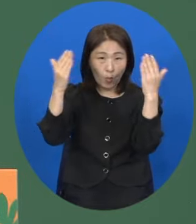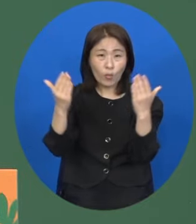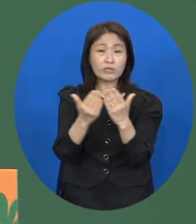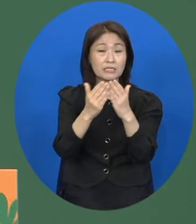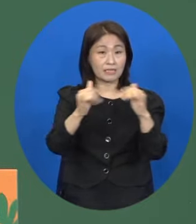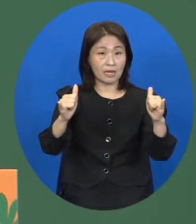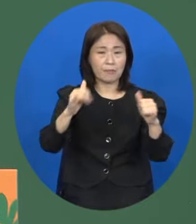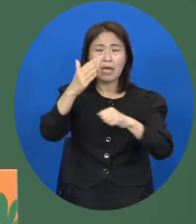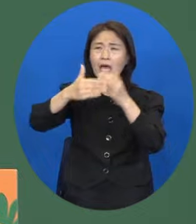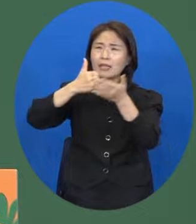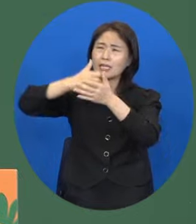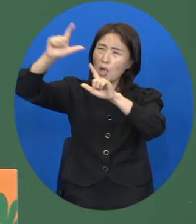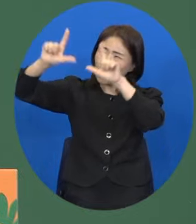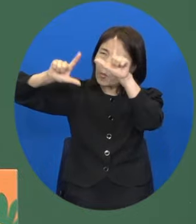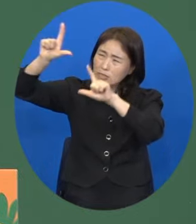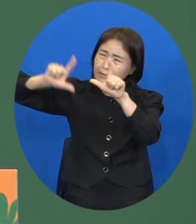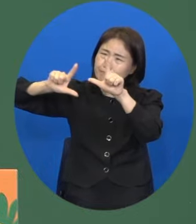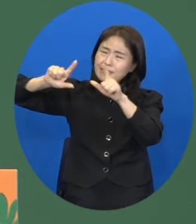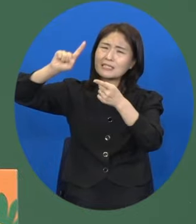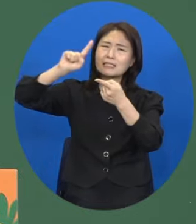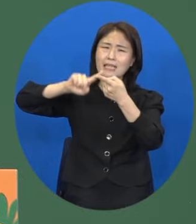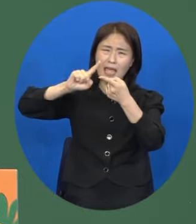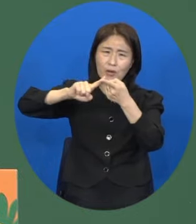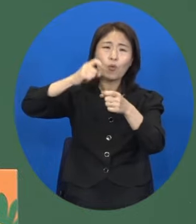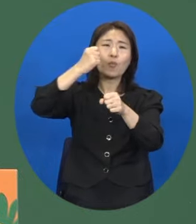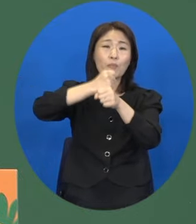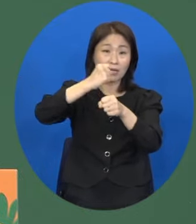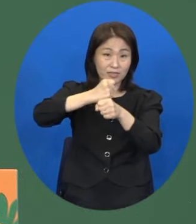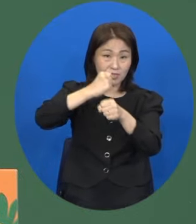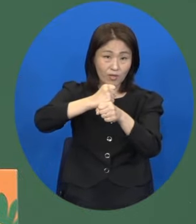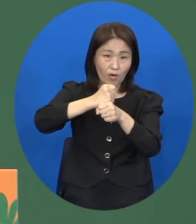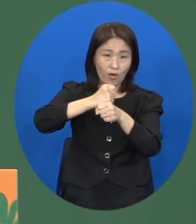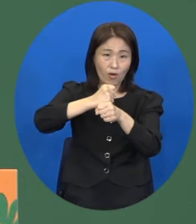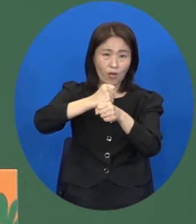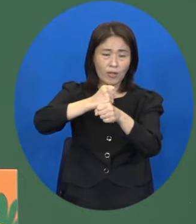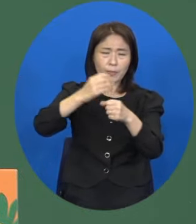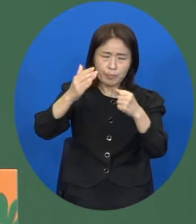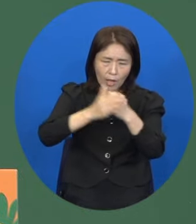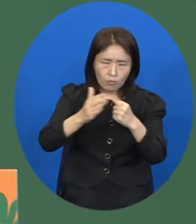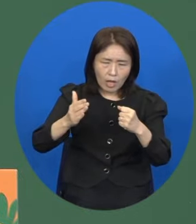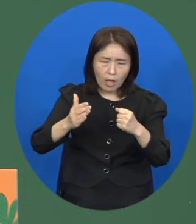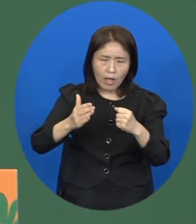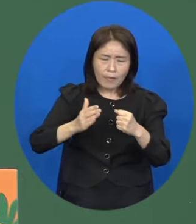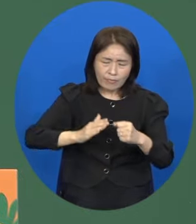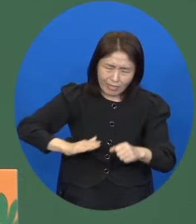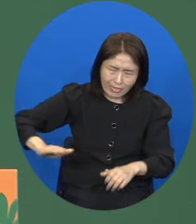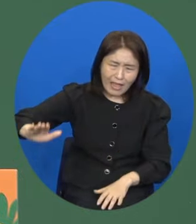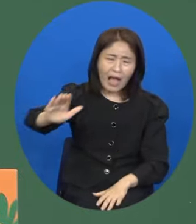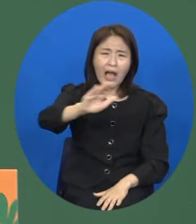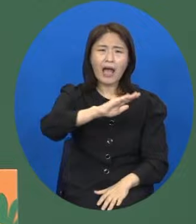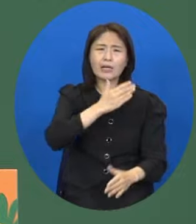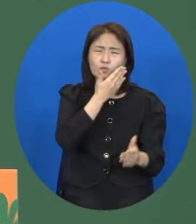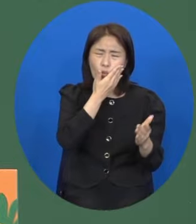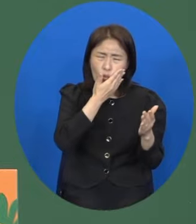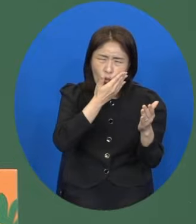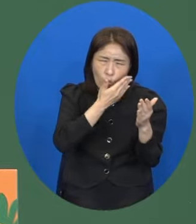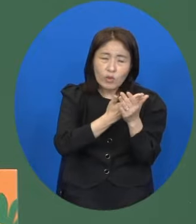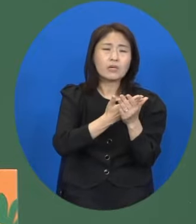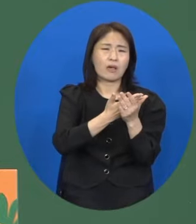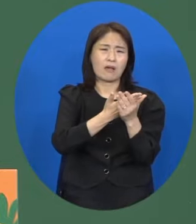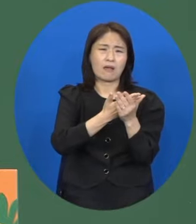하나님 형상대로 창조되었습니다. 그러니 우리 모두는 다 존귀한 존재이고